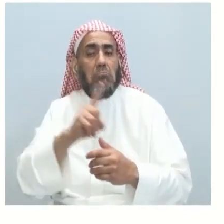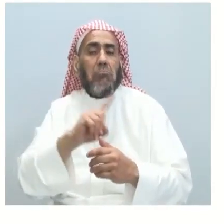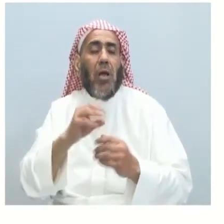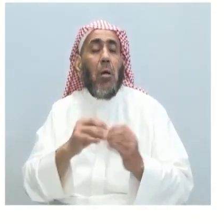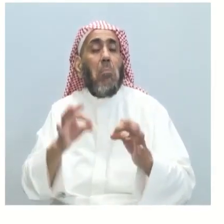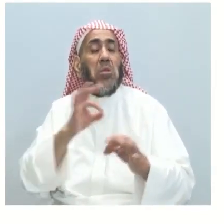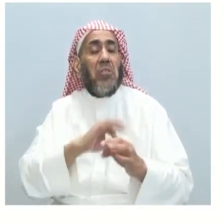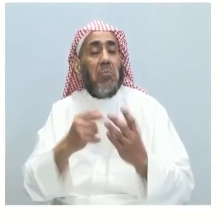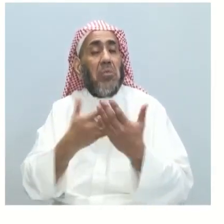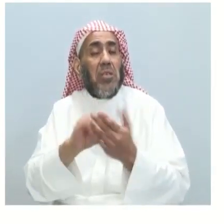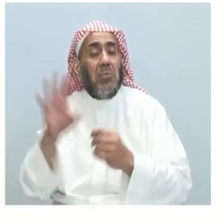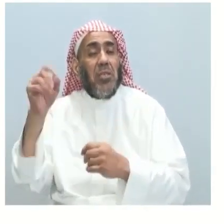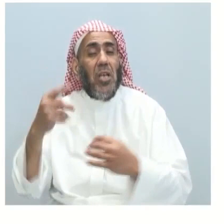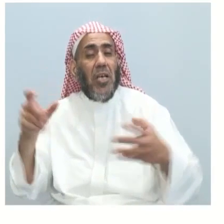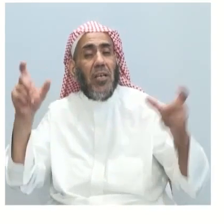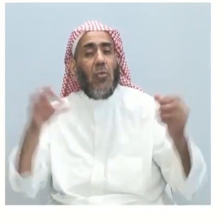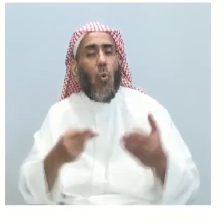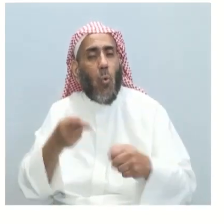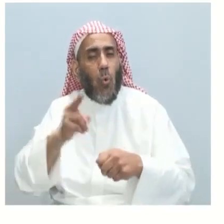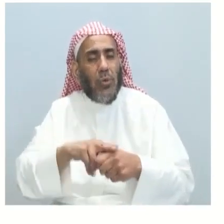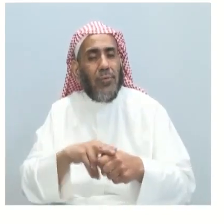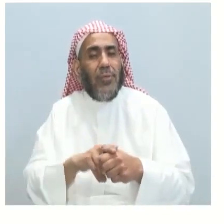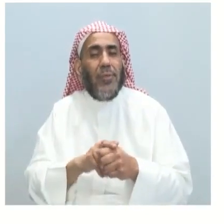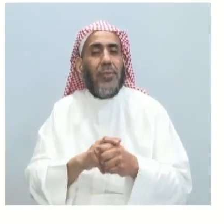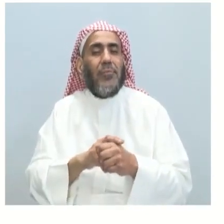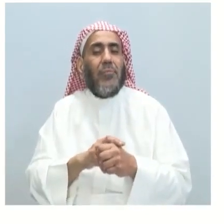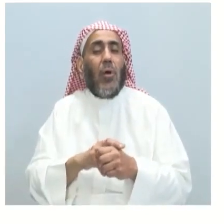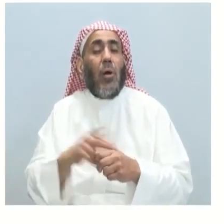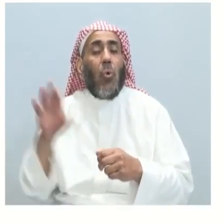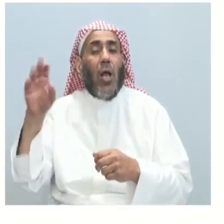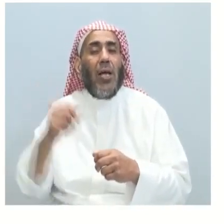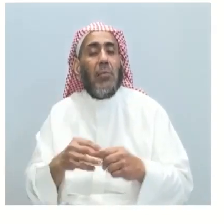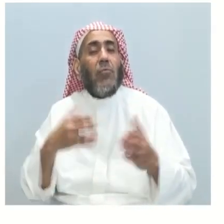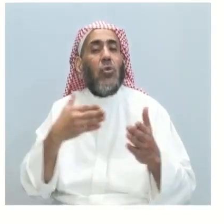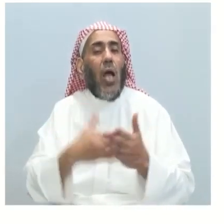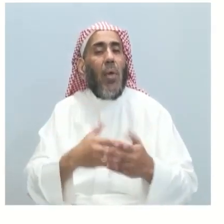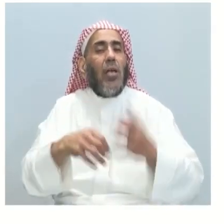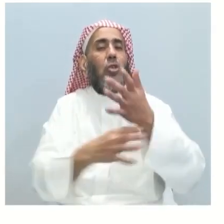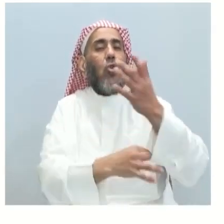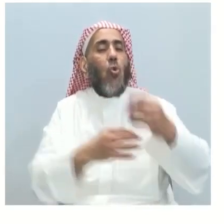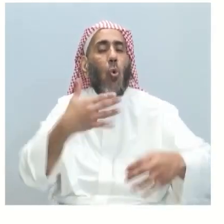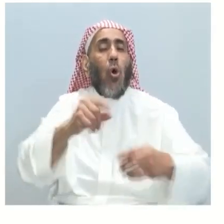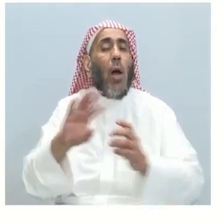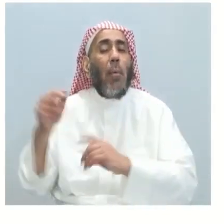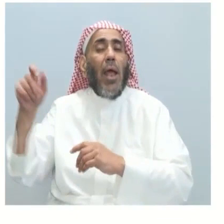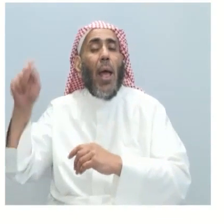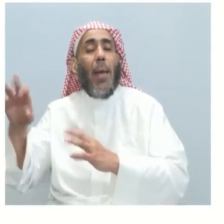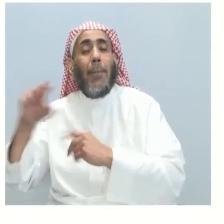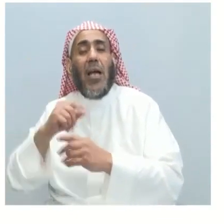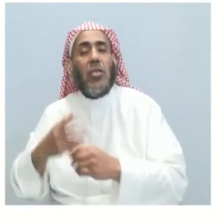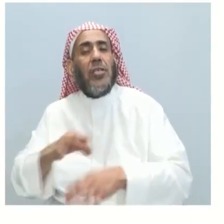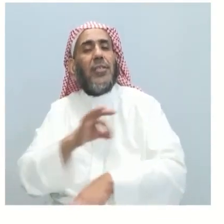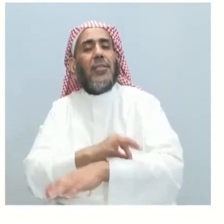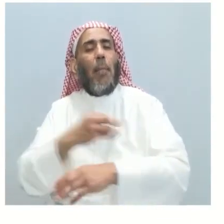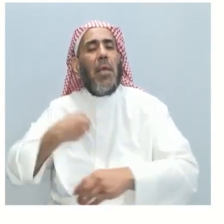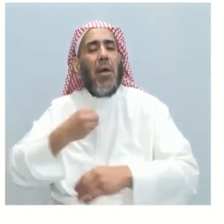بالاستفاده من ترجمه الشاعرين السابقين عد طبعا ابو القاسم في كليه الحقوق وابراهيم ناجي كان طبيبا